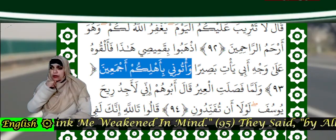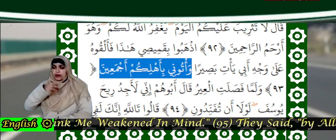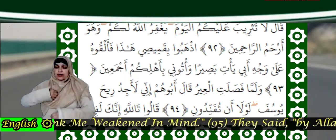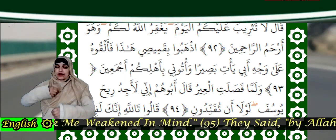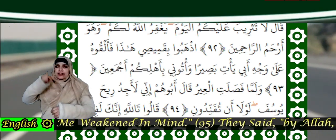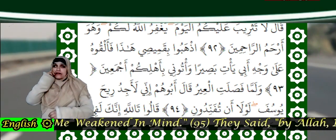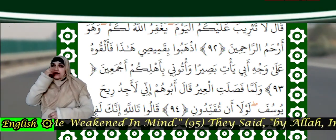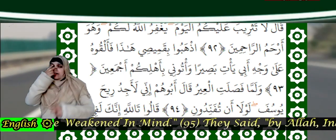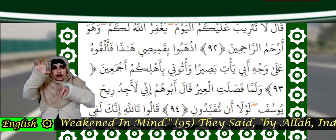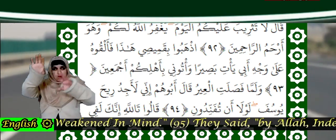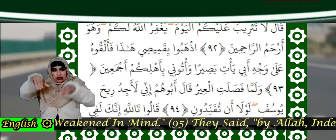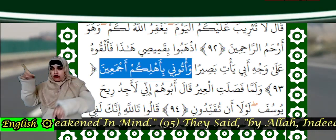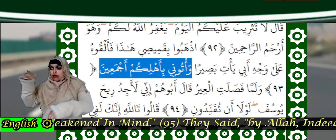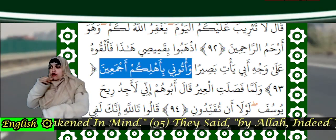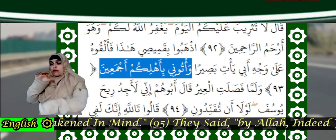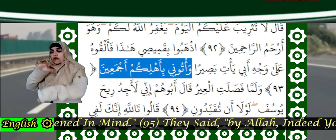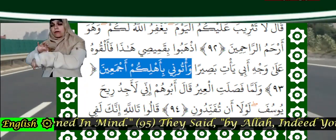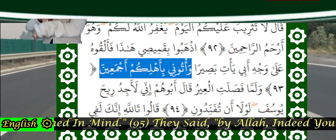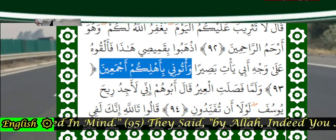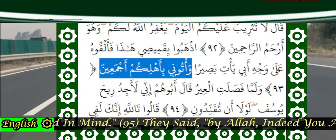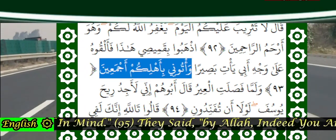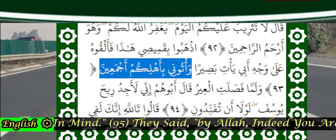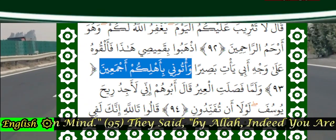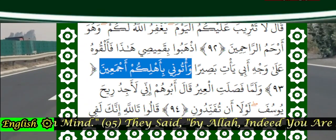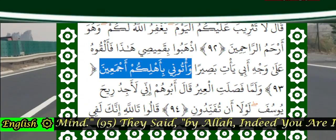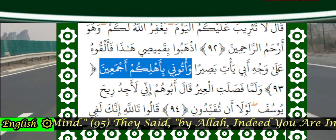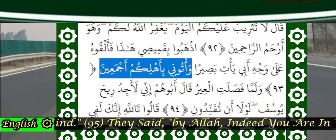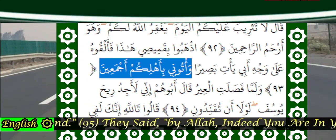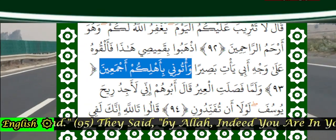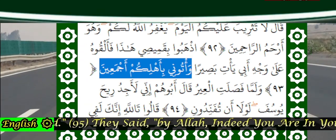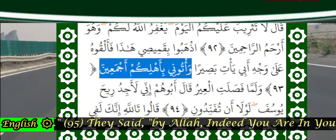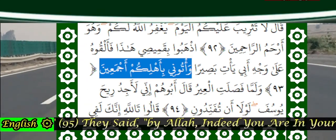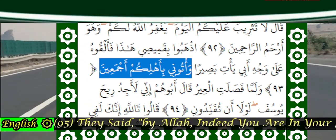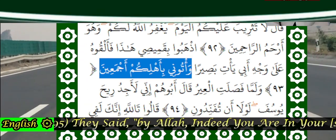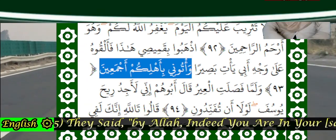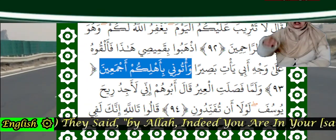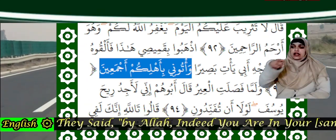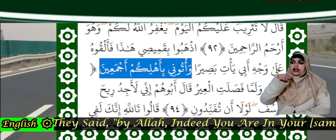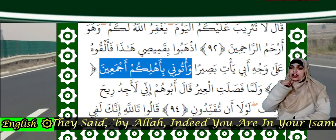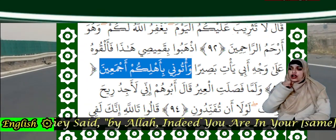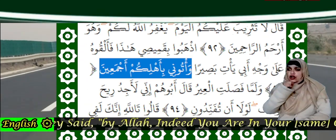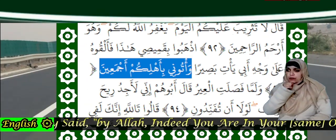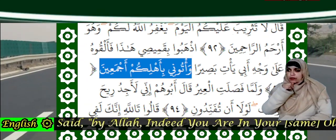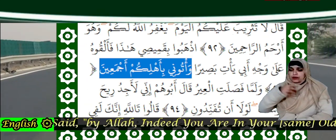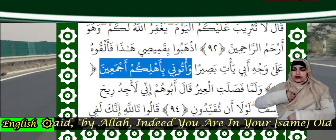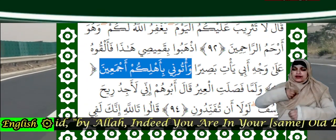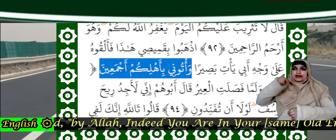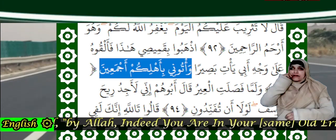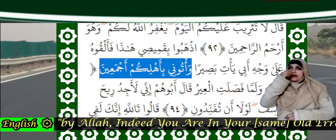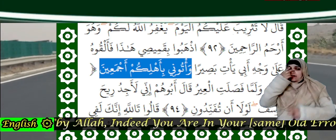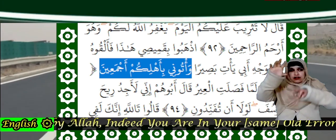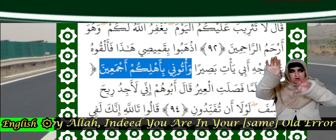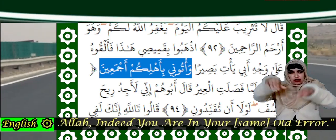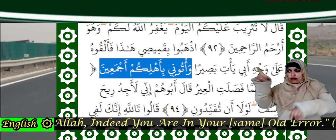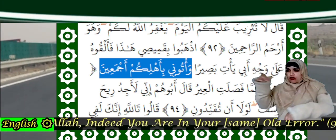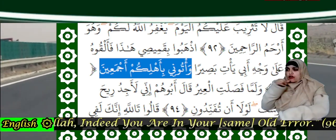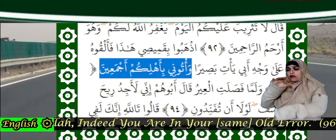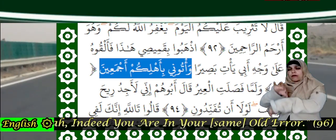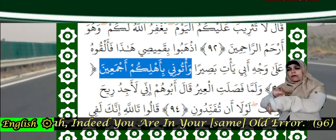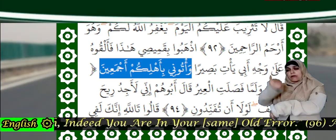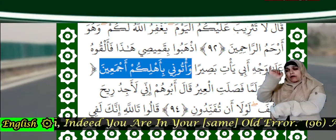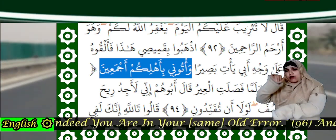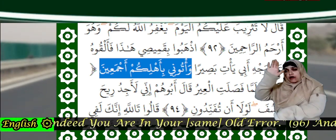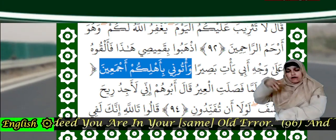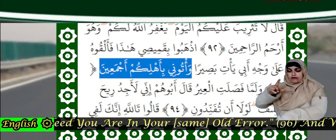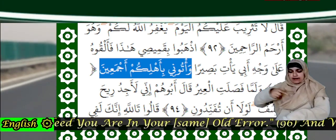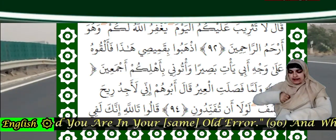دبيبر هد من بويار وأتوني بأهلكم أجمعين حاسكا خيسنون دانونا خطة وبجميع